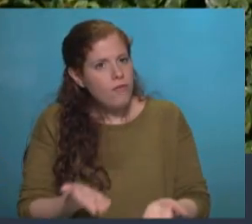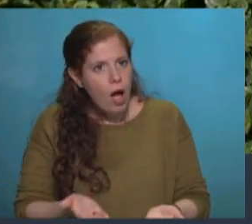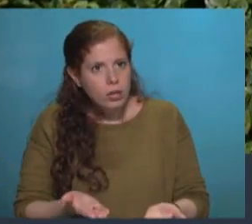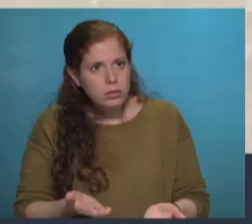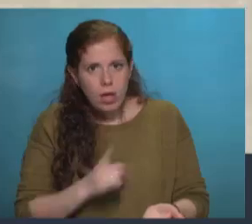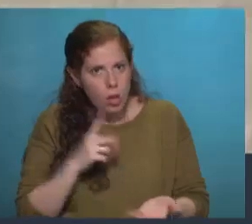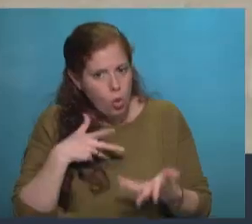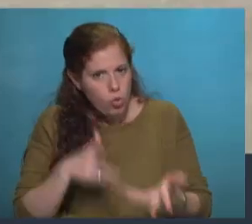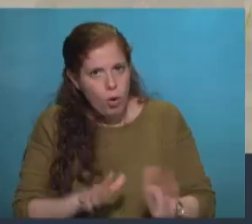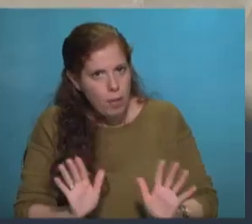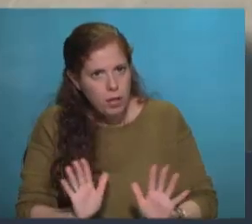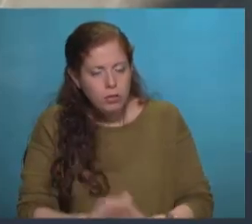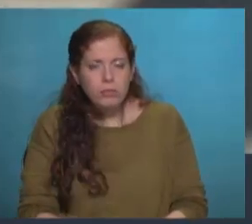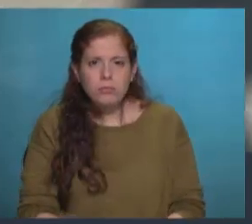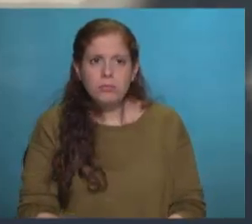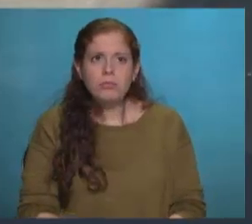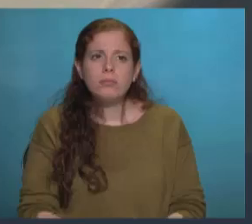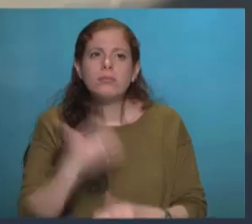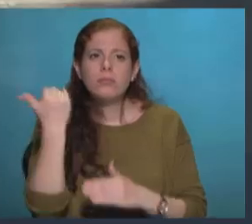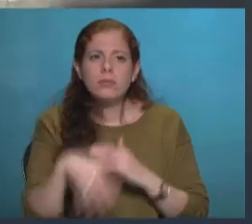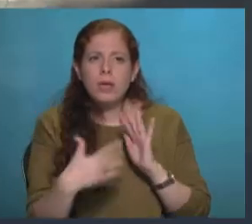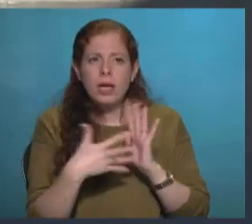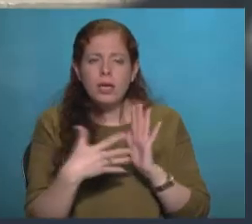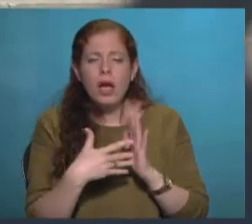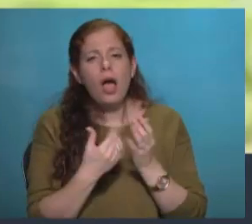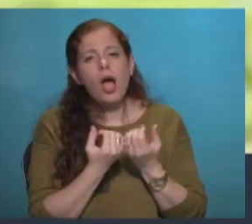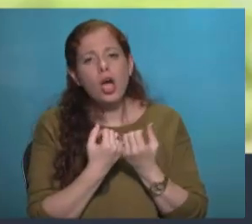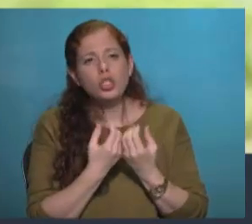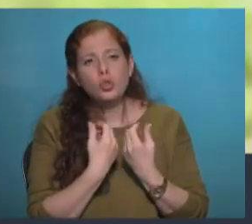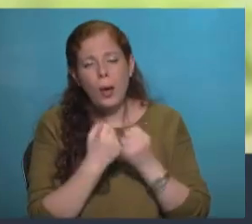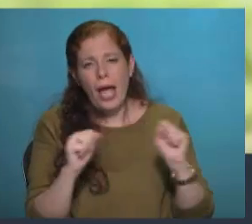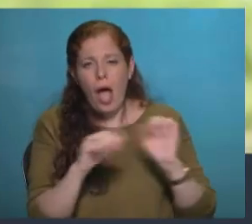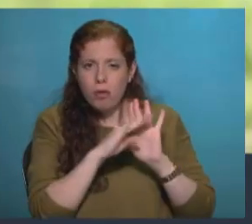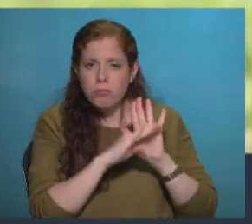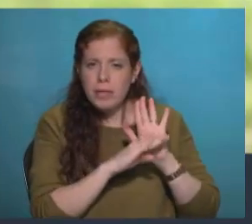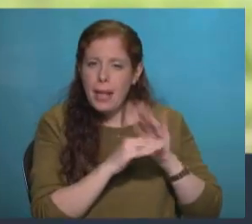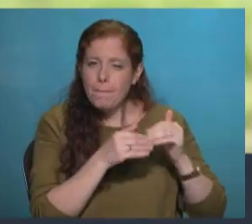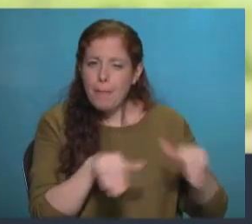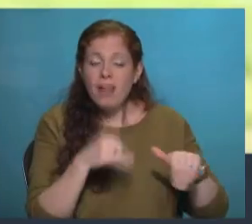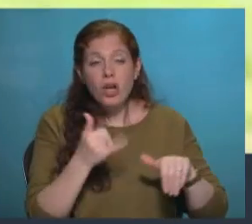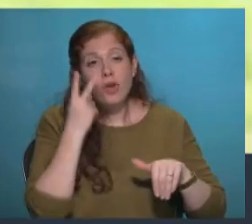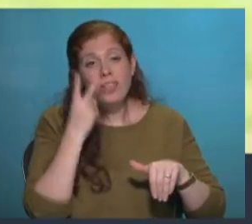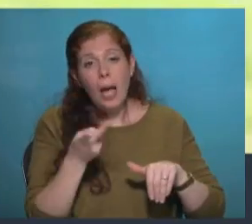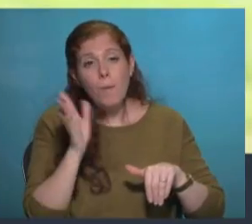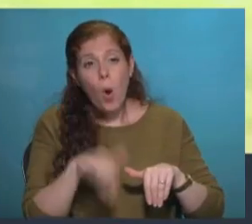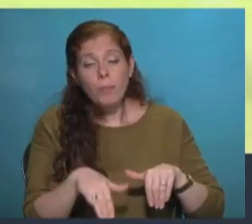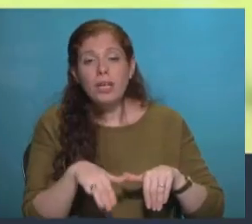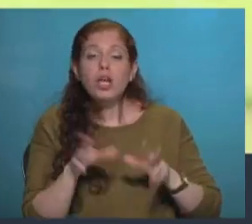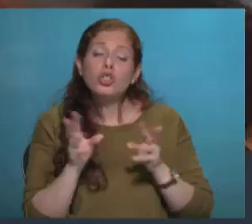ילדה תוקפנית. בתום חקירתה שוחררה החשודה בתנאים מגבילים, ועכשיו נראה בכל מקרה שעם אהבתה